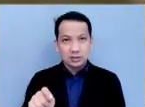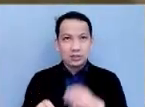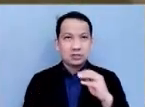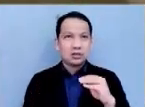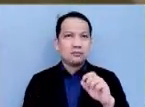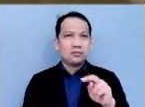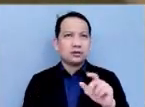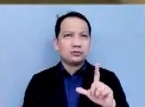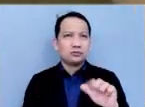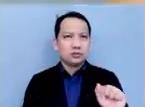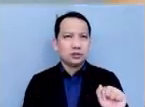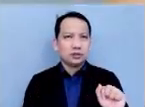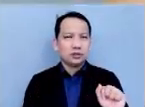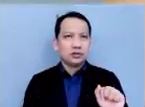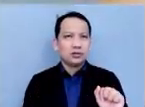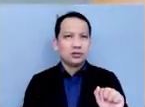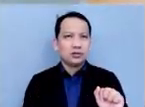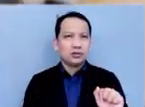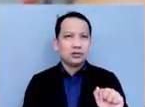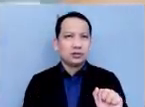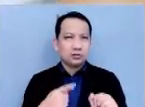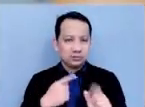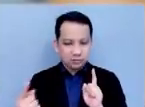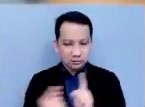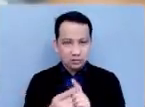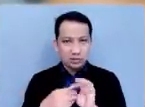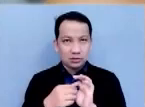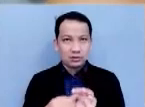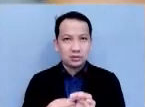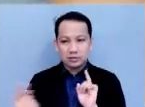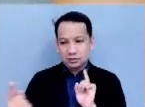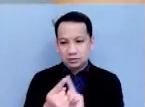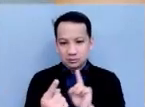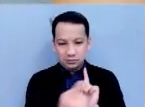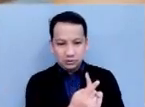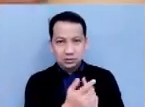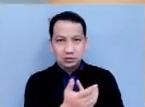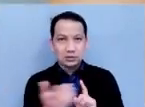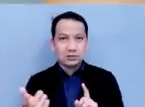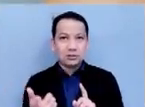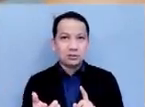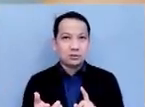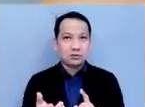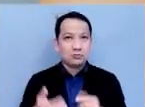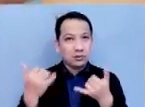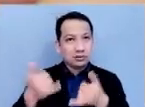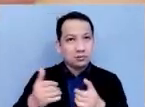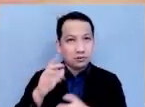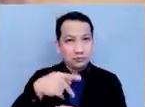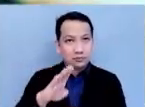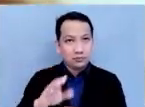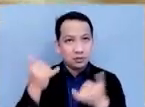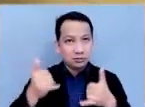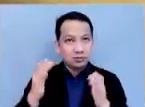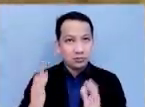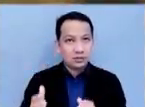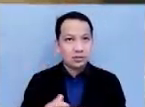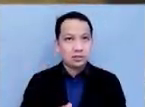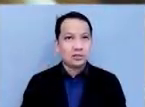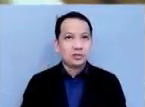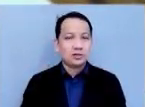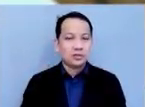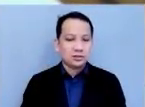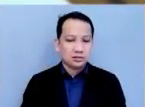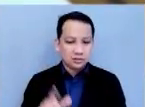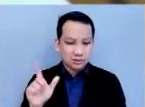Tapos? Pinakilala niya ako dun sa mga niya. Sa mga player sa team. Mm.